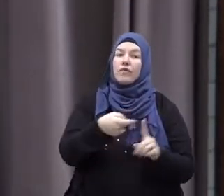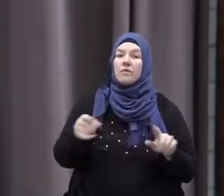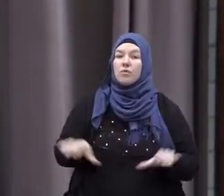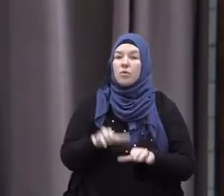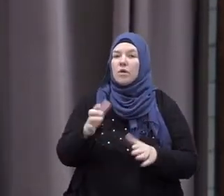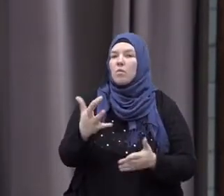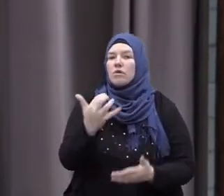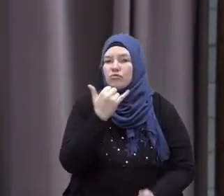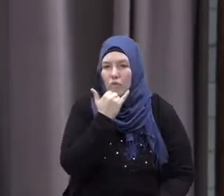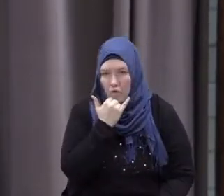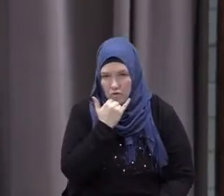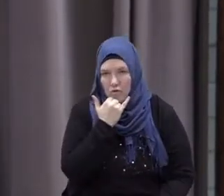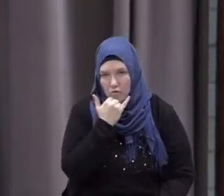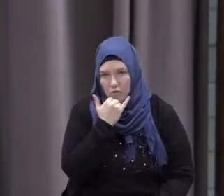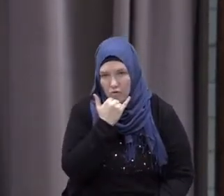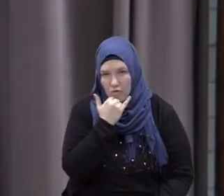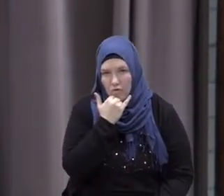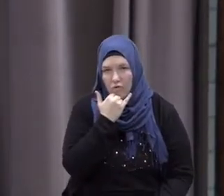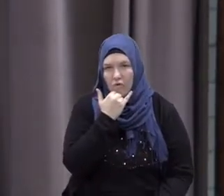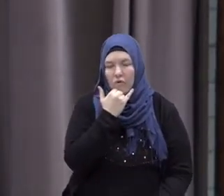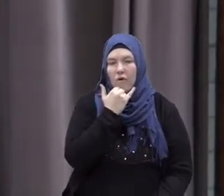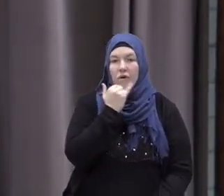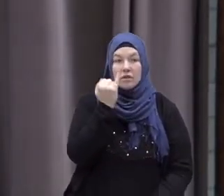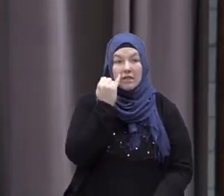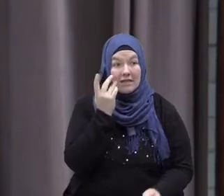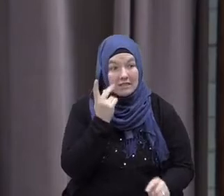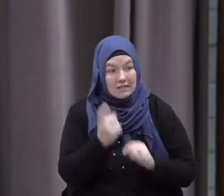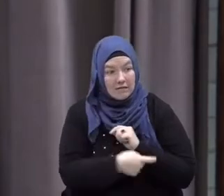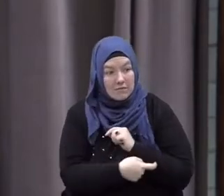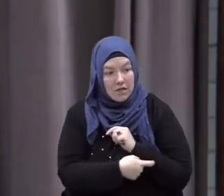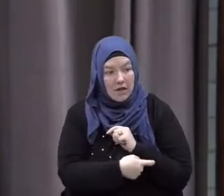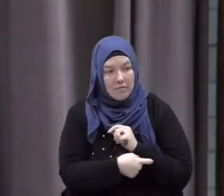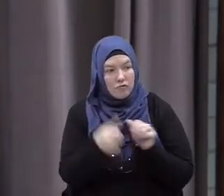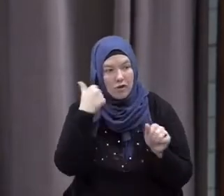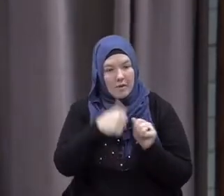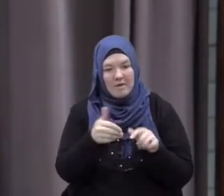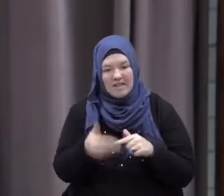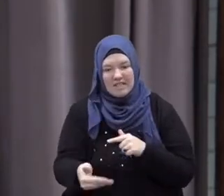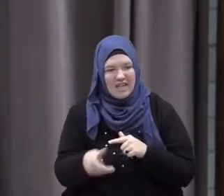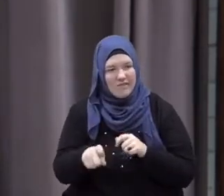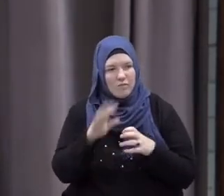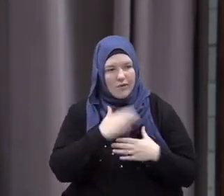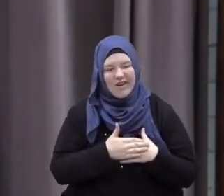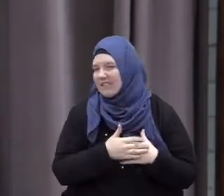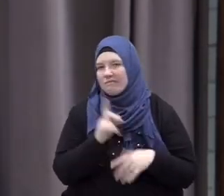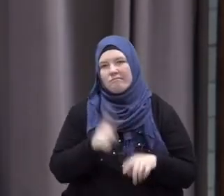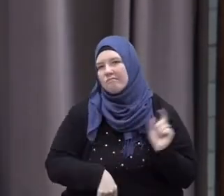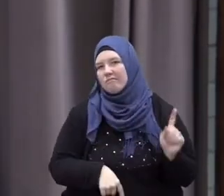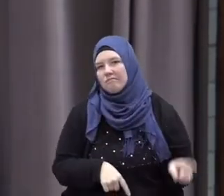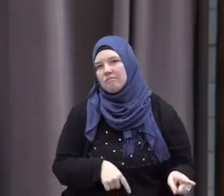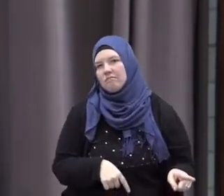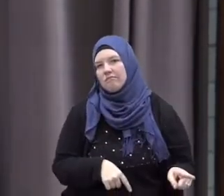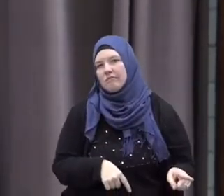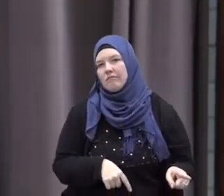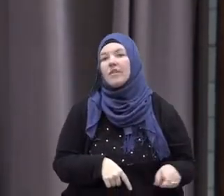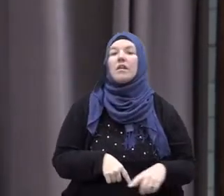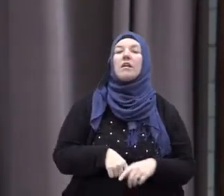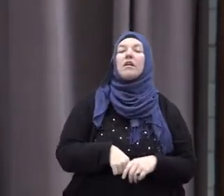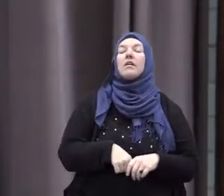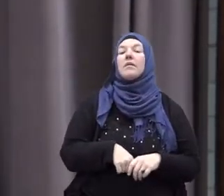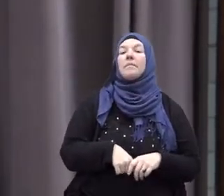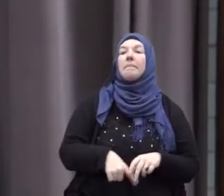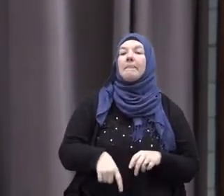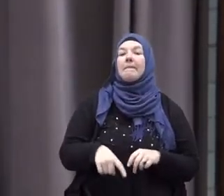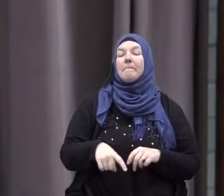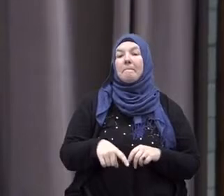wrong, what's indecent, what's a vice. Then what? وَلَذِكْرُ اللَّهِ أَكْبَرُ.